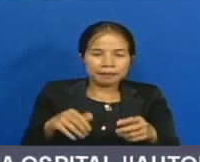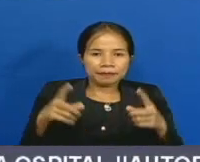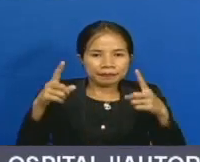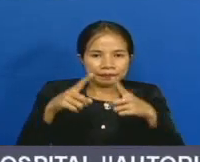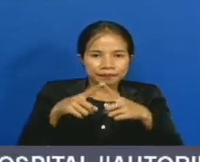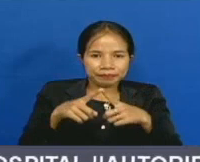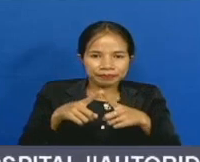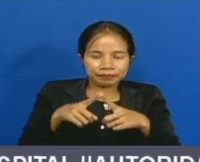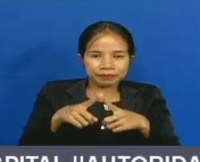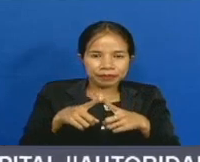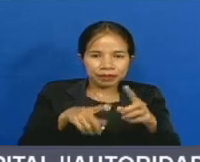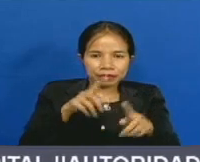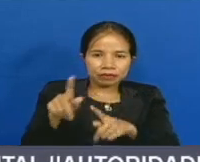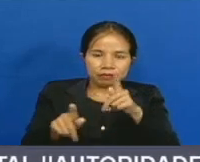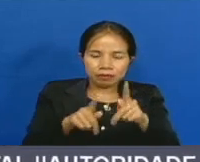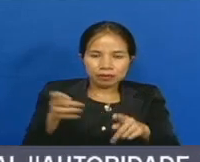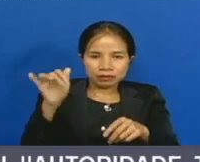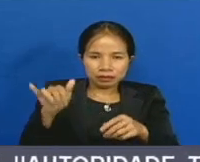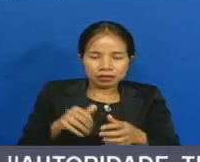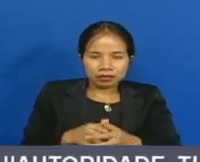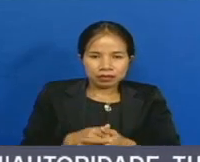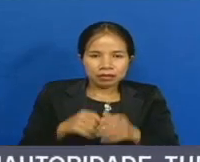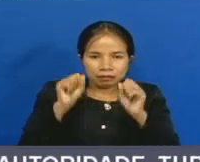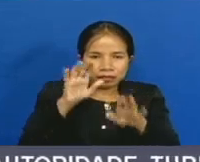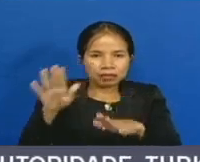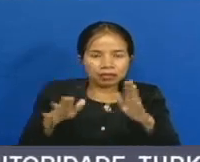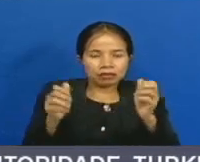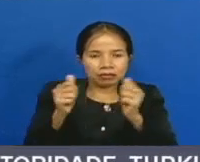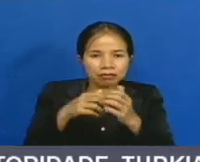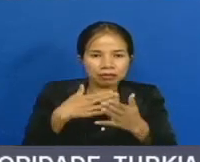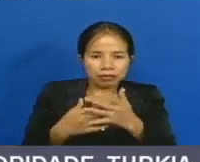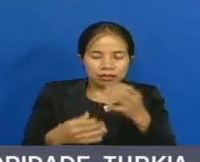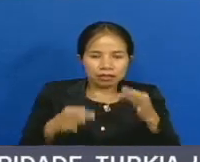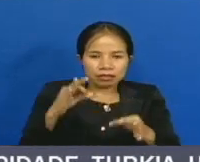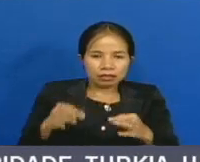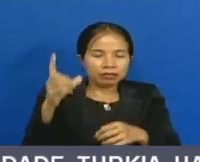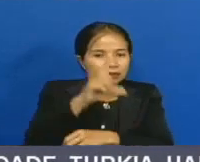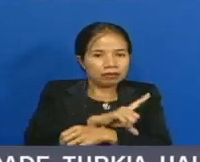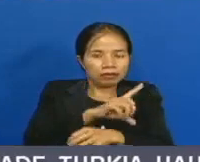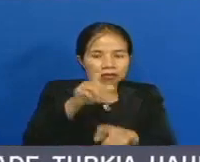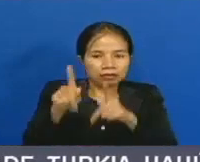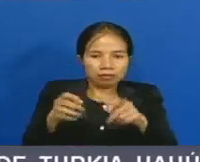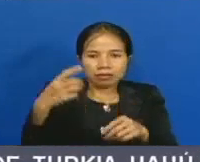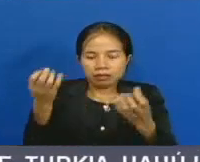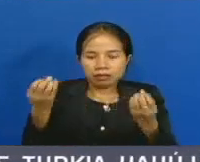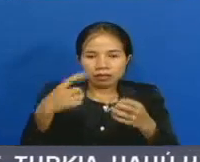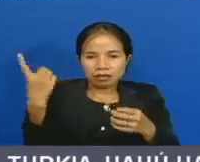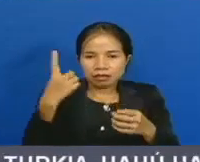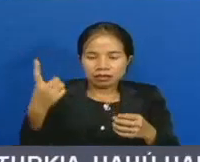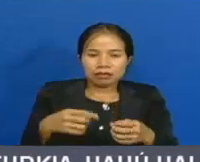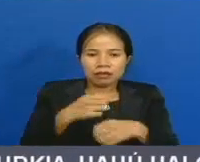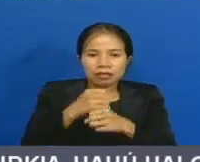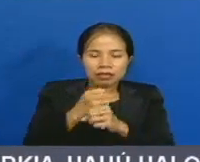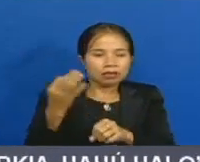ba komunidade sih bela lah hodie. Entretanto, cada lorong comunidade barak mak sempre